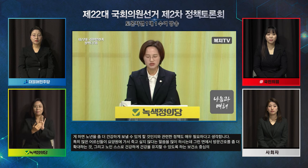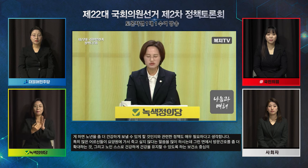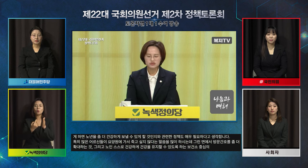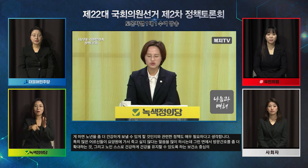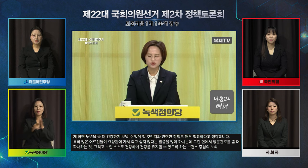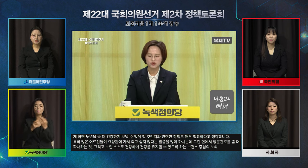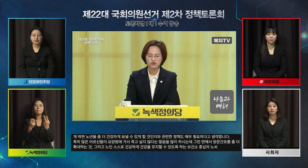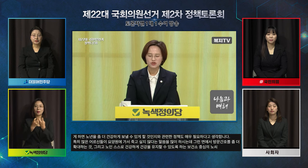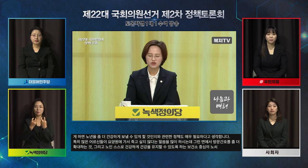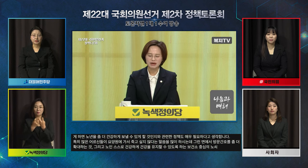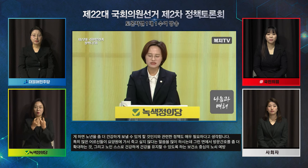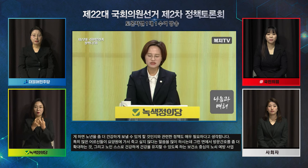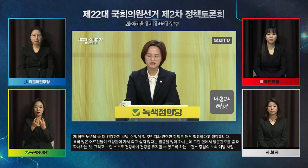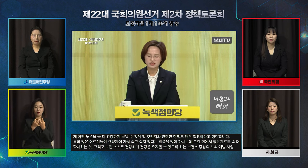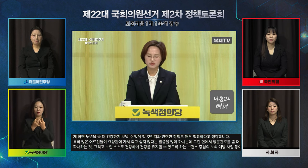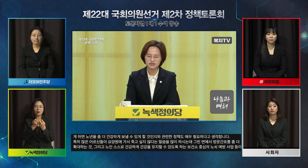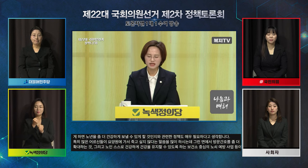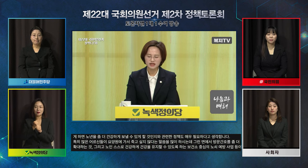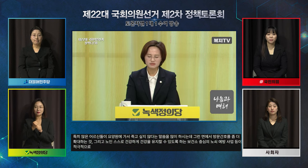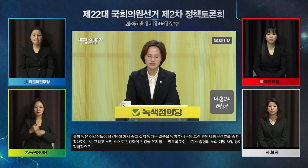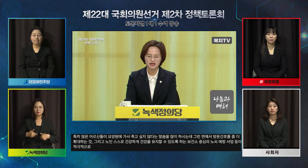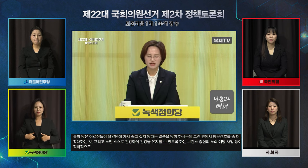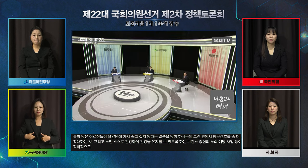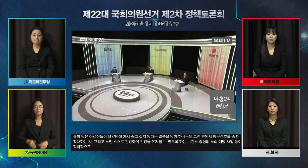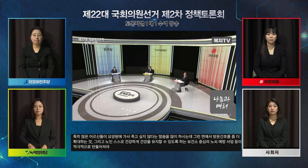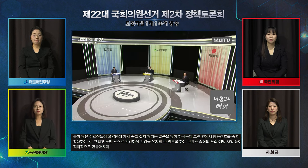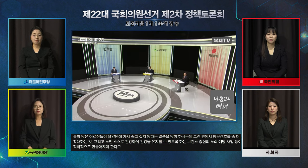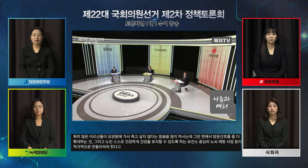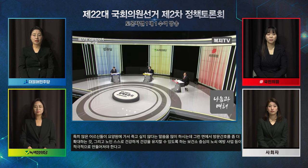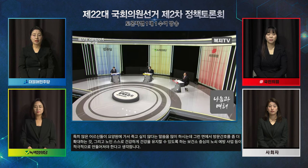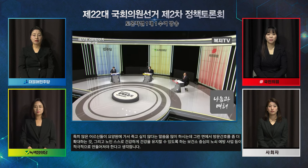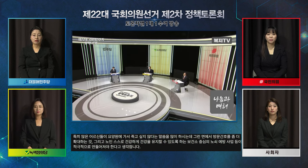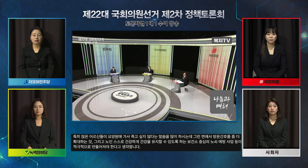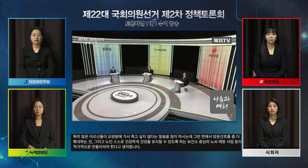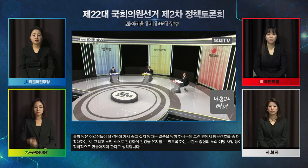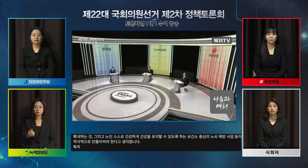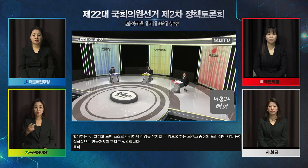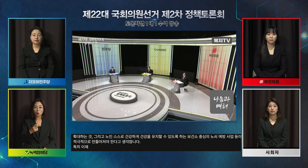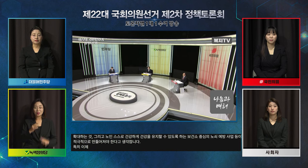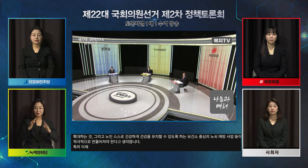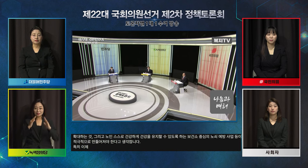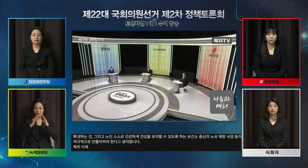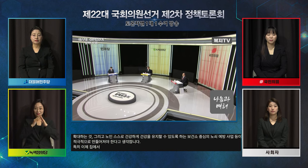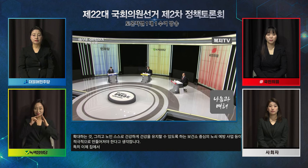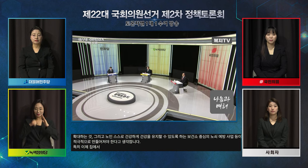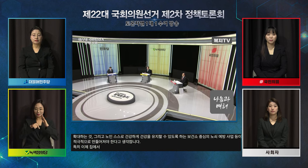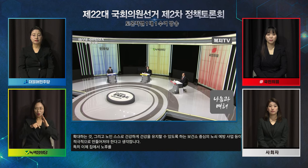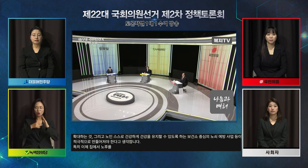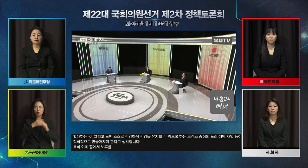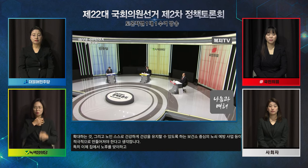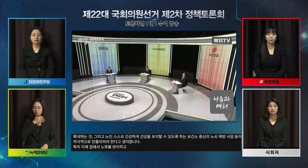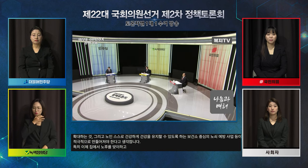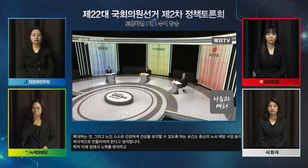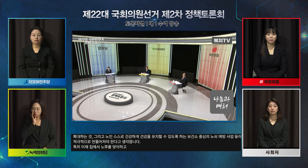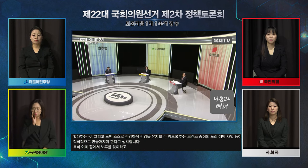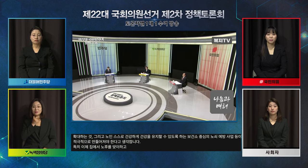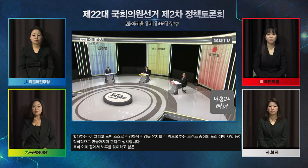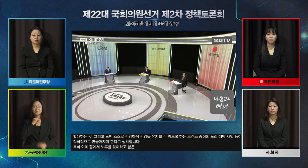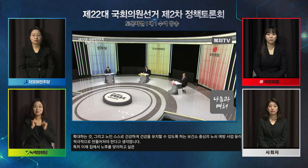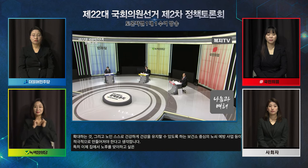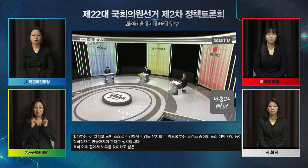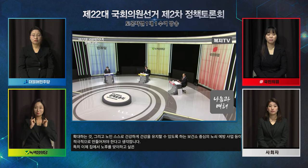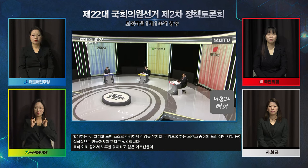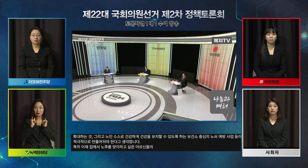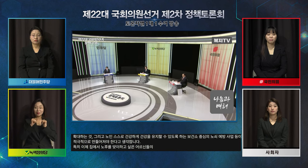적극적으로 만들어야 된다고 생각합니다. 특히 이제 집에서 노후를 맞이하고 싶은 노인 어르신들의